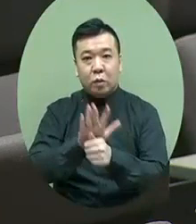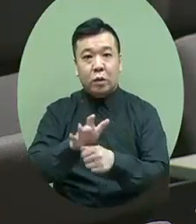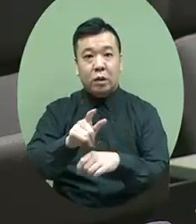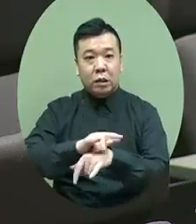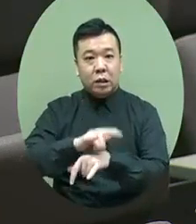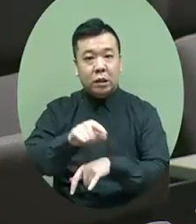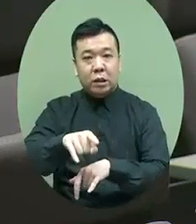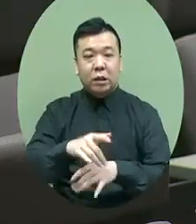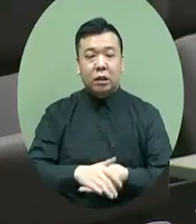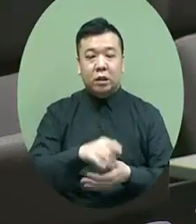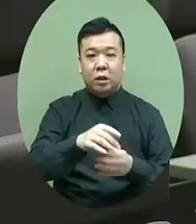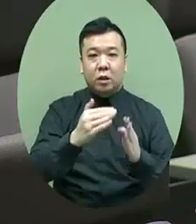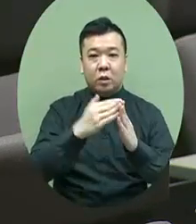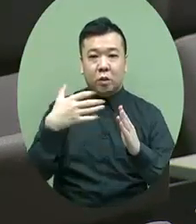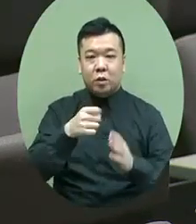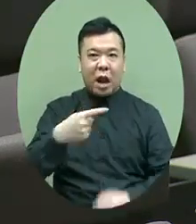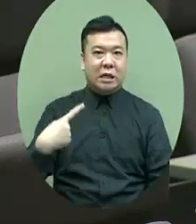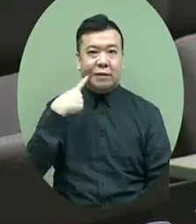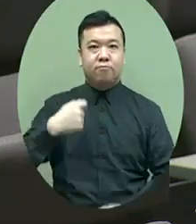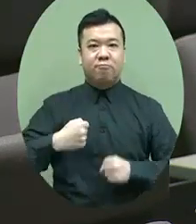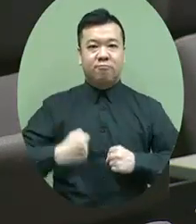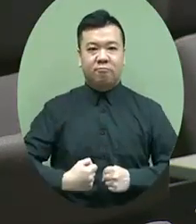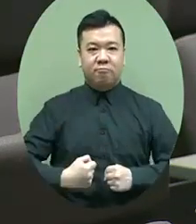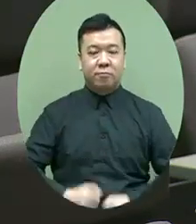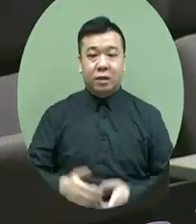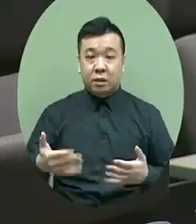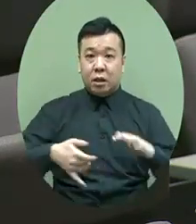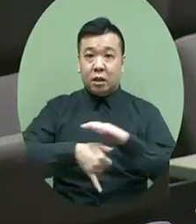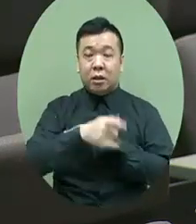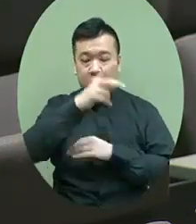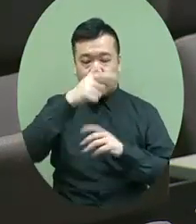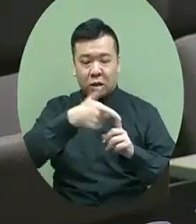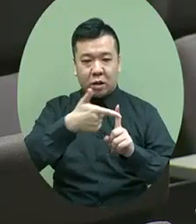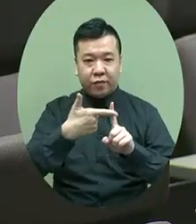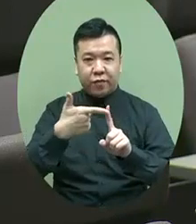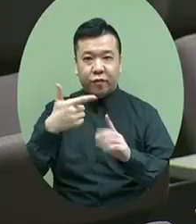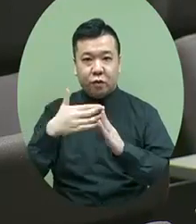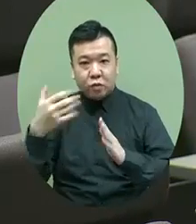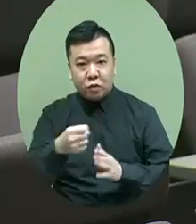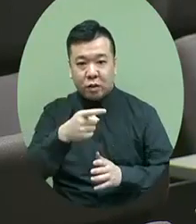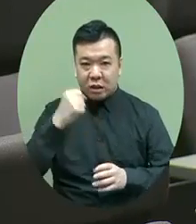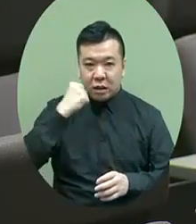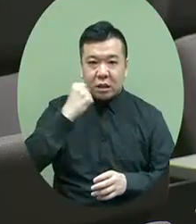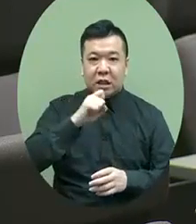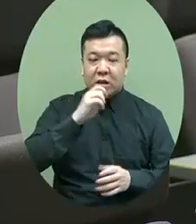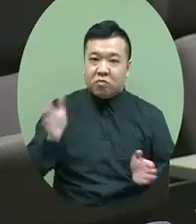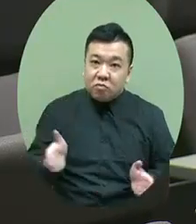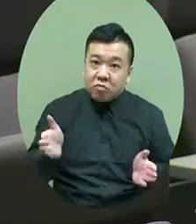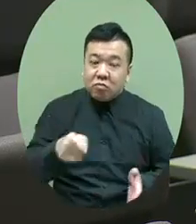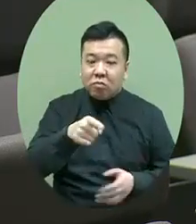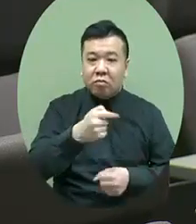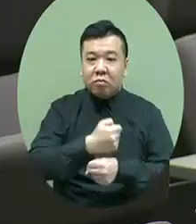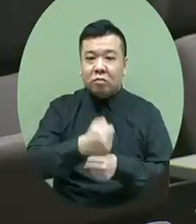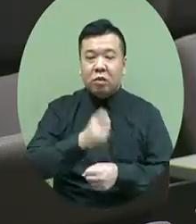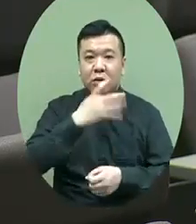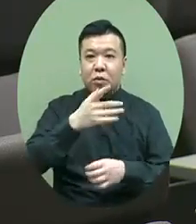業援助金啦。咁當時局長就係即係企硬啦，咁就係咁想問，依家你入咗做副局之後咧，會唔會繼續積極推